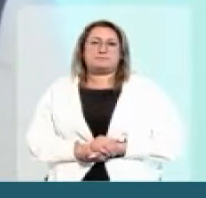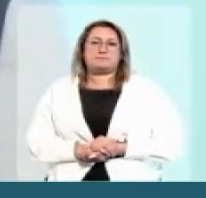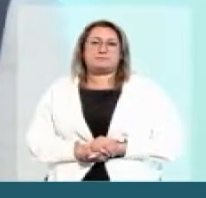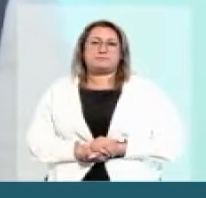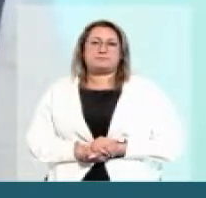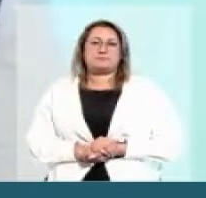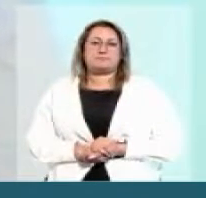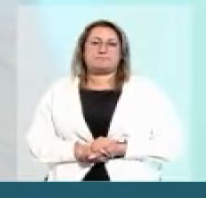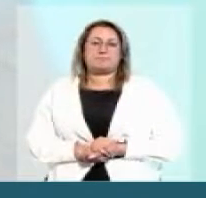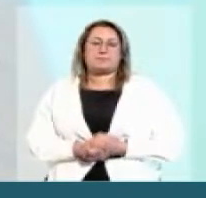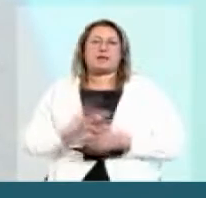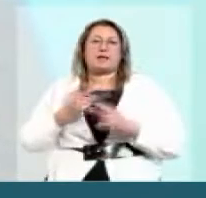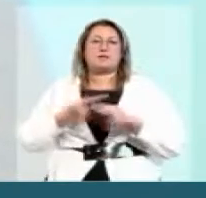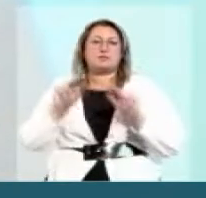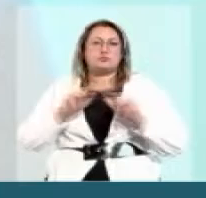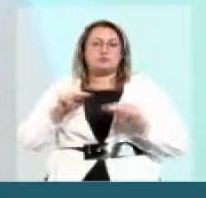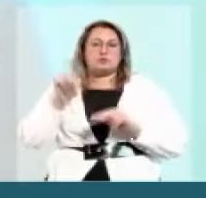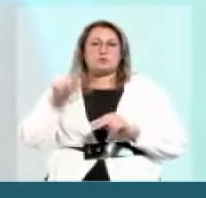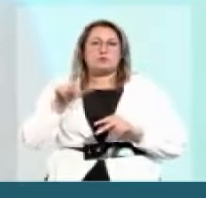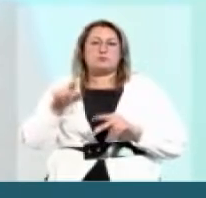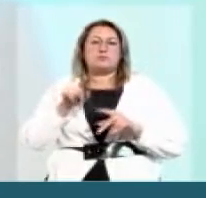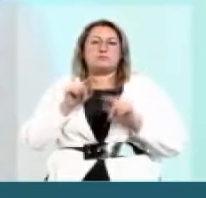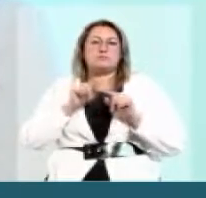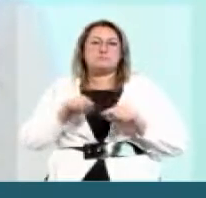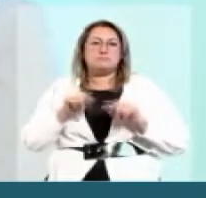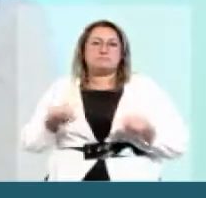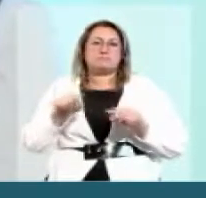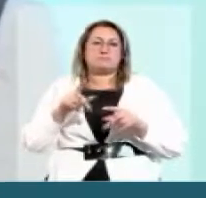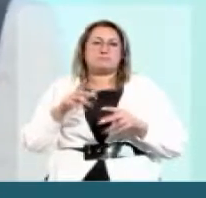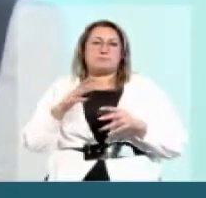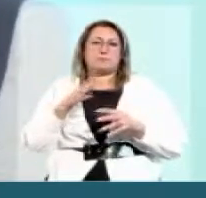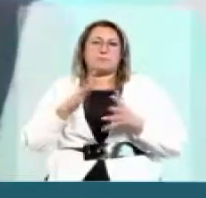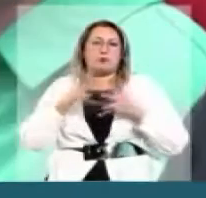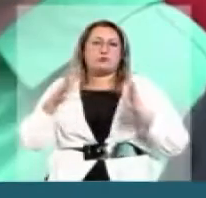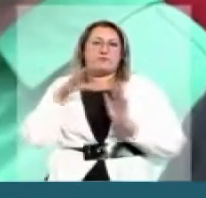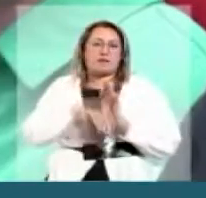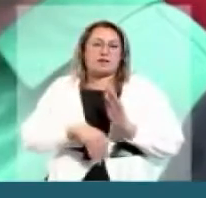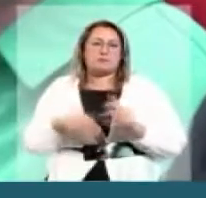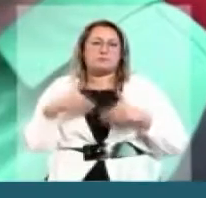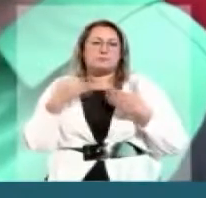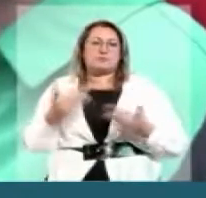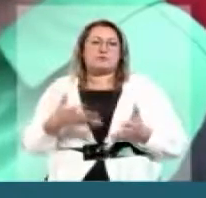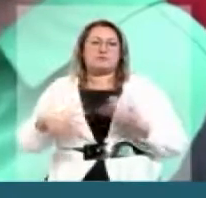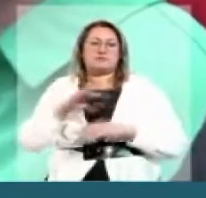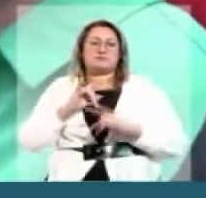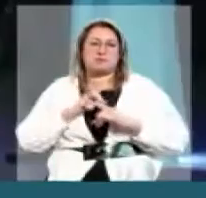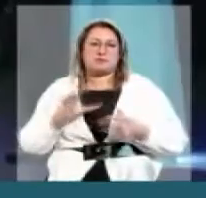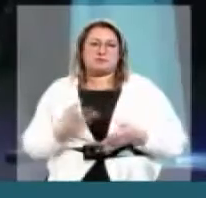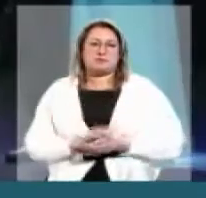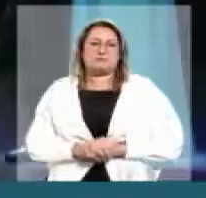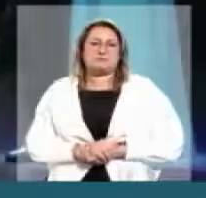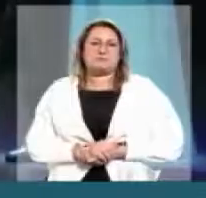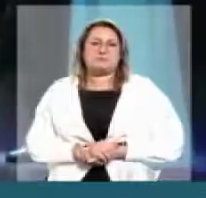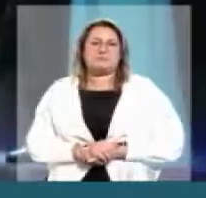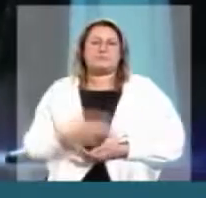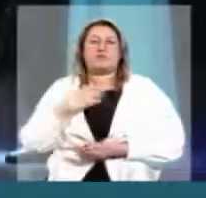Шәкірттеріңіздің құрметі мен махаббатына бөлене беріңіздер. Мерекелеріңіз құтты болсын, мерейлеріңіз үстем болсын. Қоғам үшін маңызды мереке болашақта да